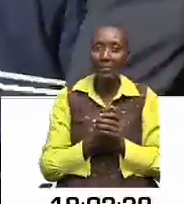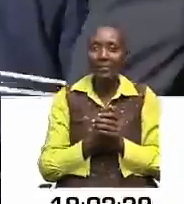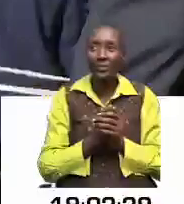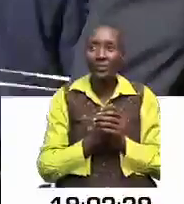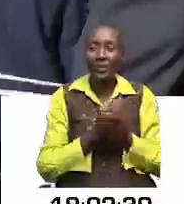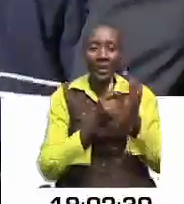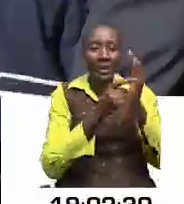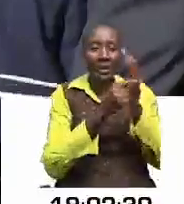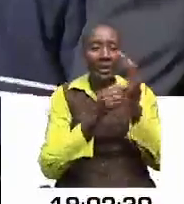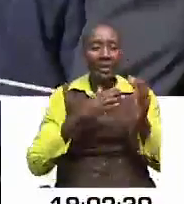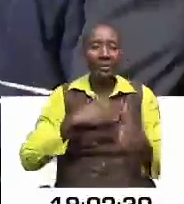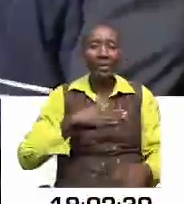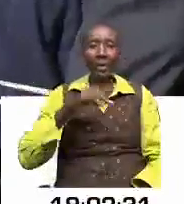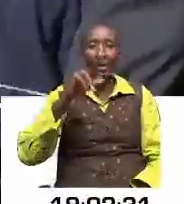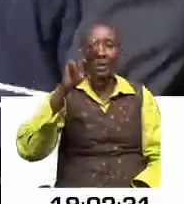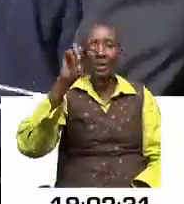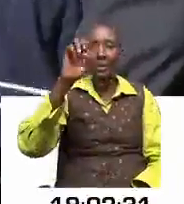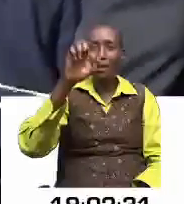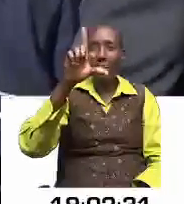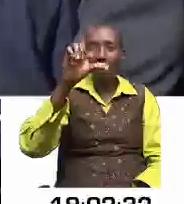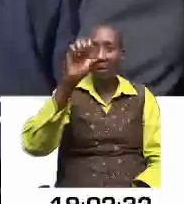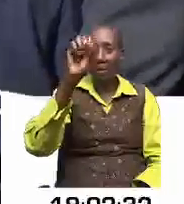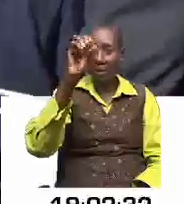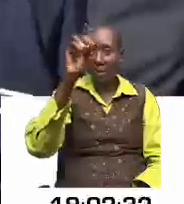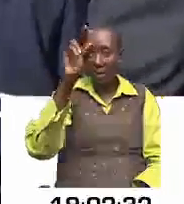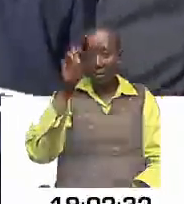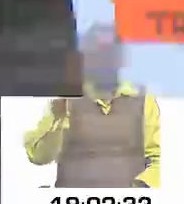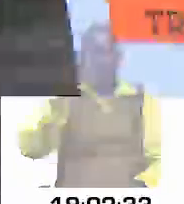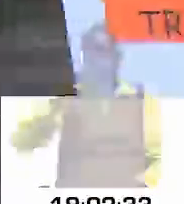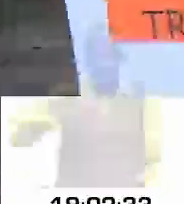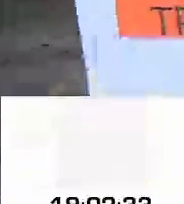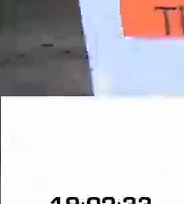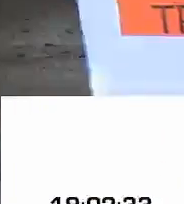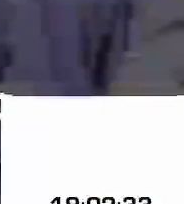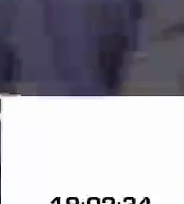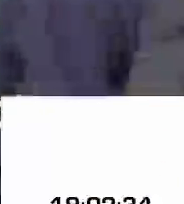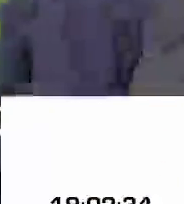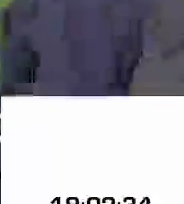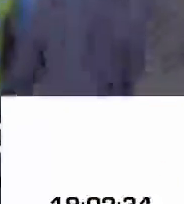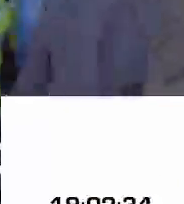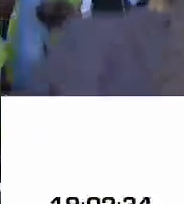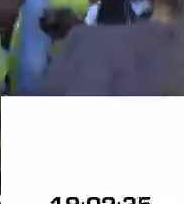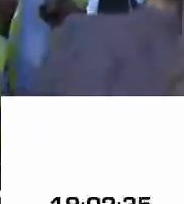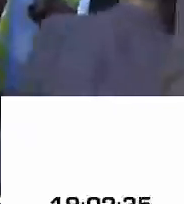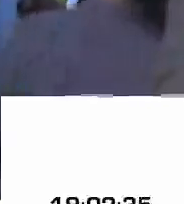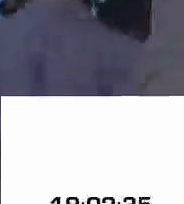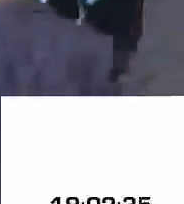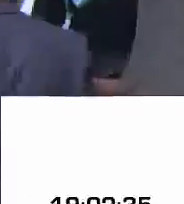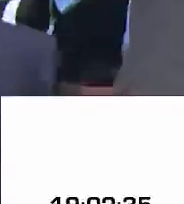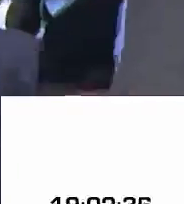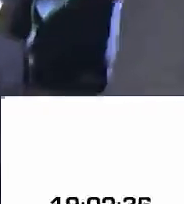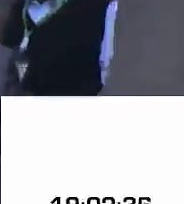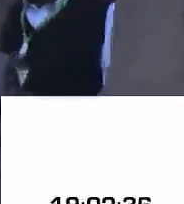majina naitwa Nelson Harvey, mimi ni mgombezi kwa kiti cha rais wa chama cha mawakili LSK.